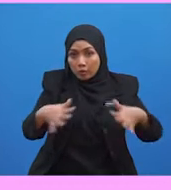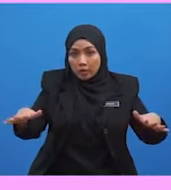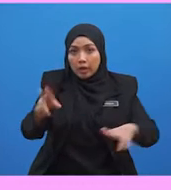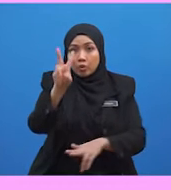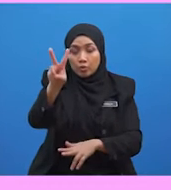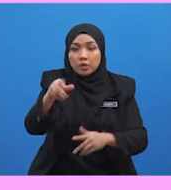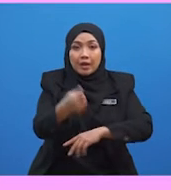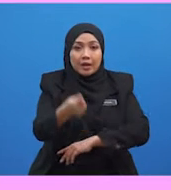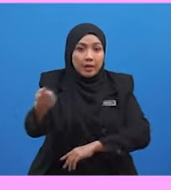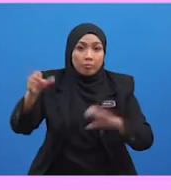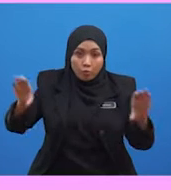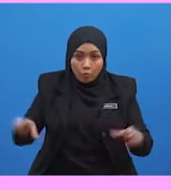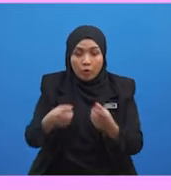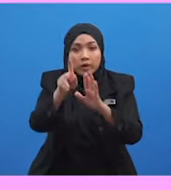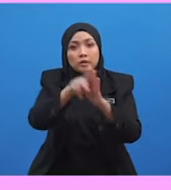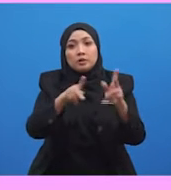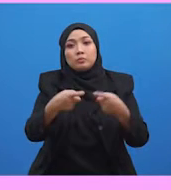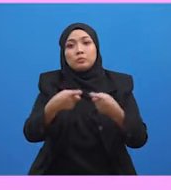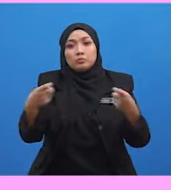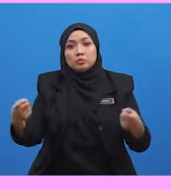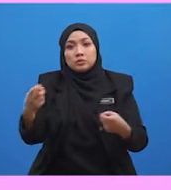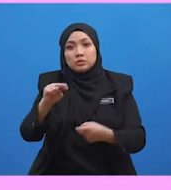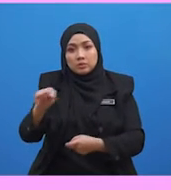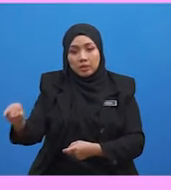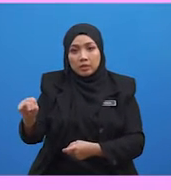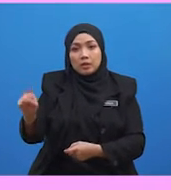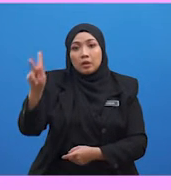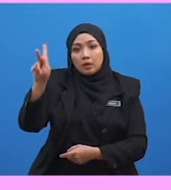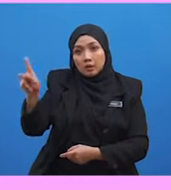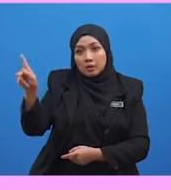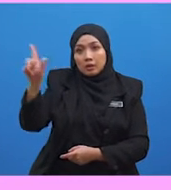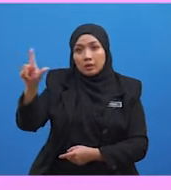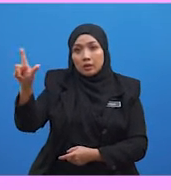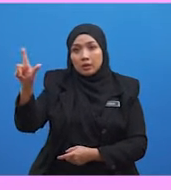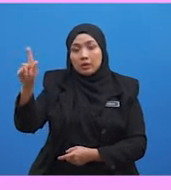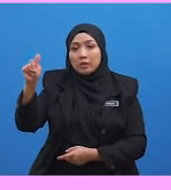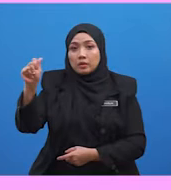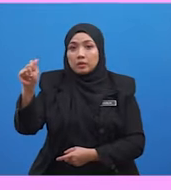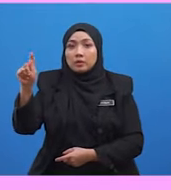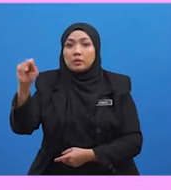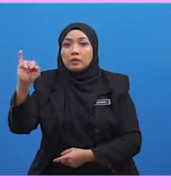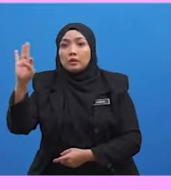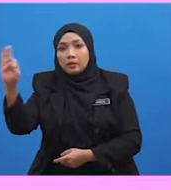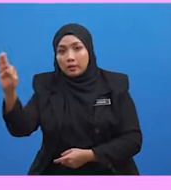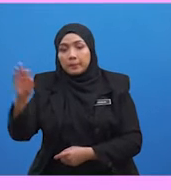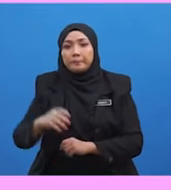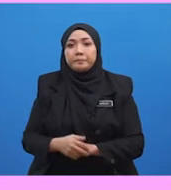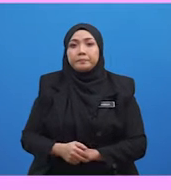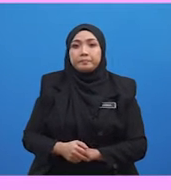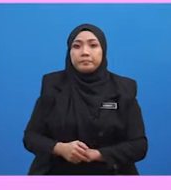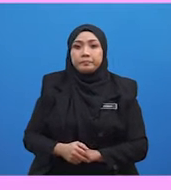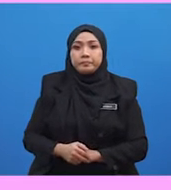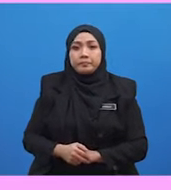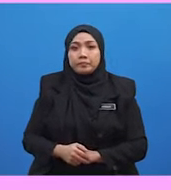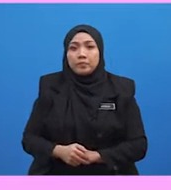membuat keputusan kualitatif yang berikut. Untuk fakta sumbang saran dan kumpulan fokus